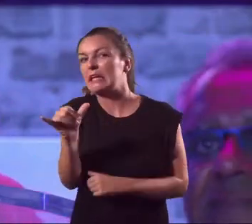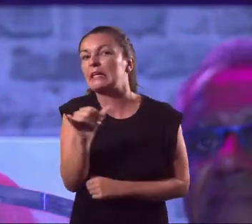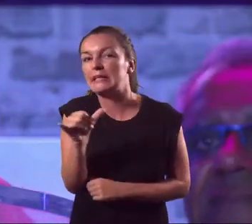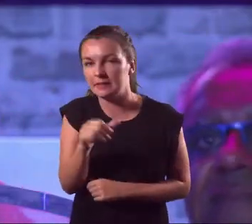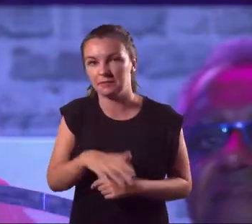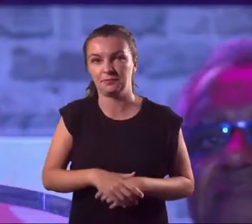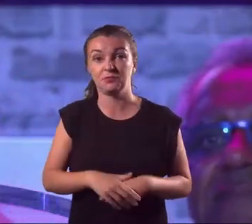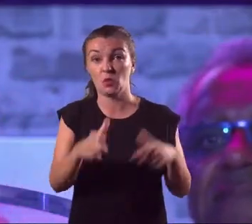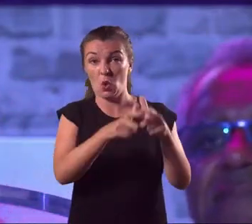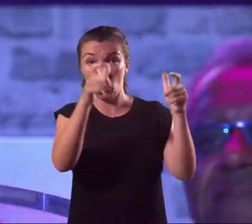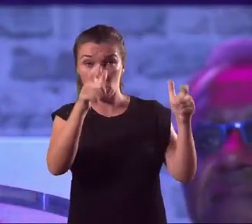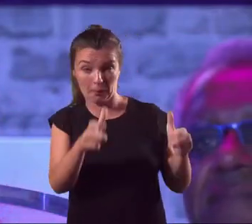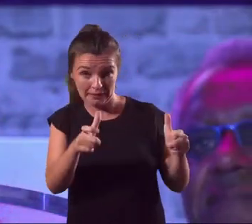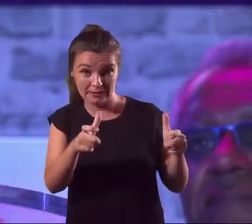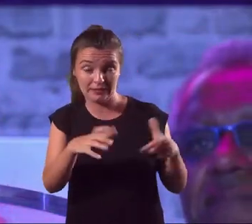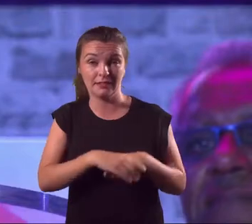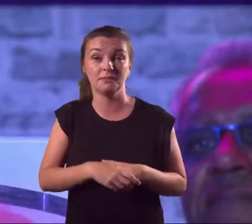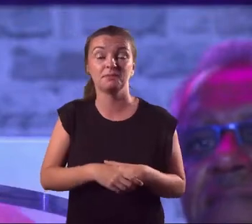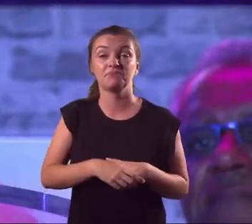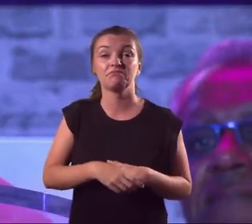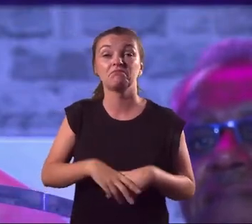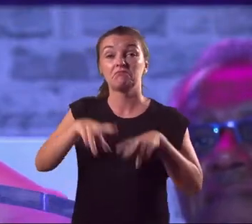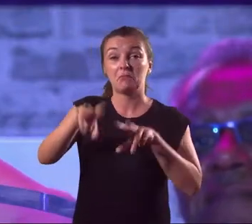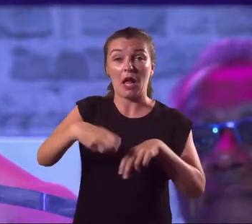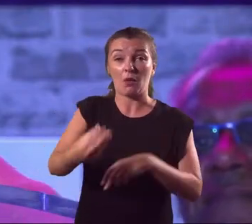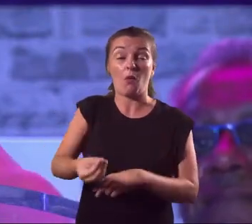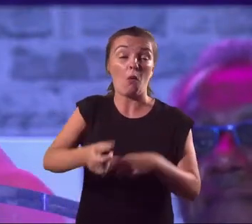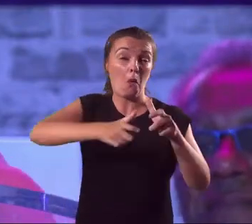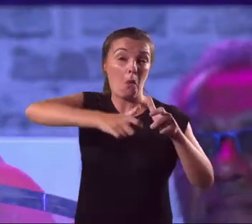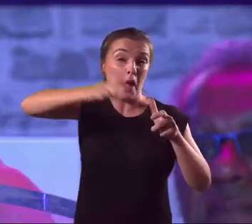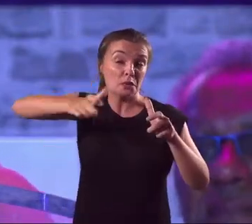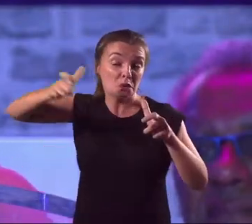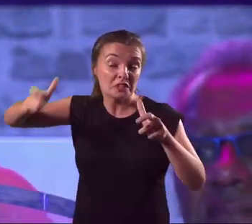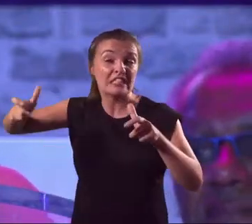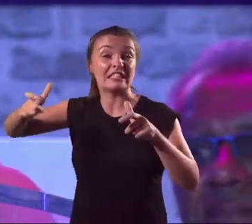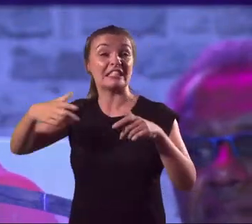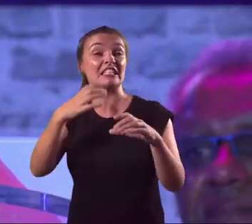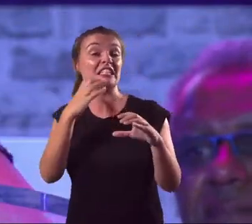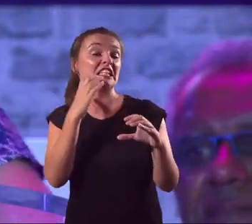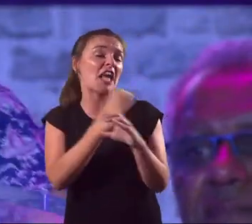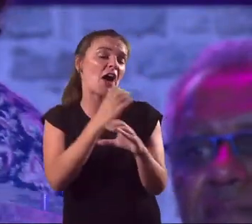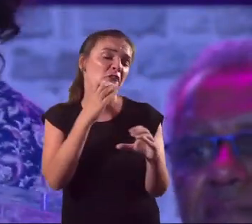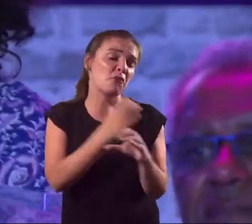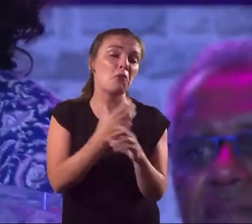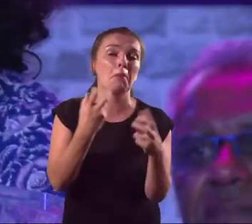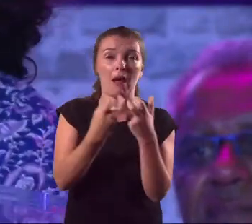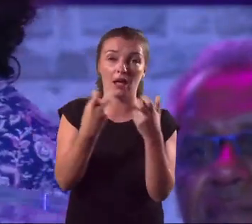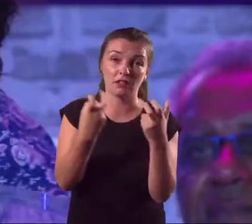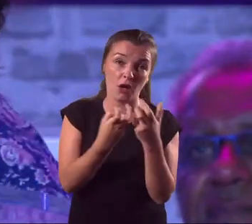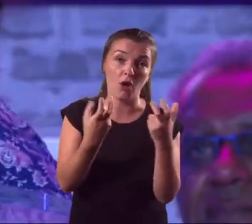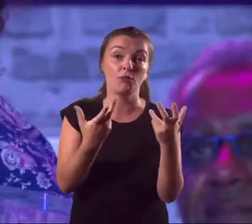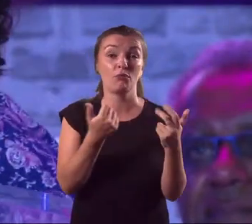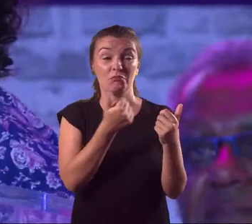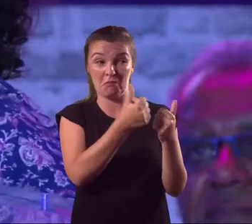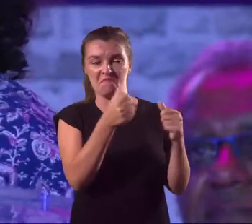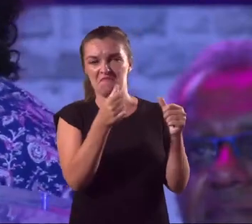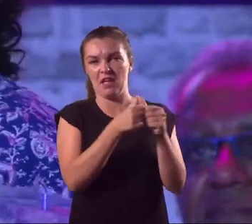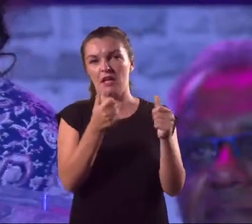des agro-industries et des distributeurs comme Carrefour qui s'enrichissent et qui